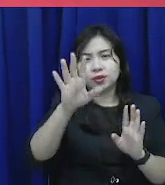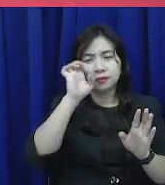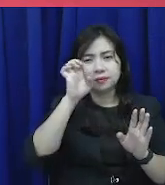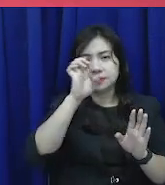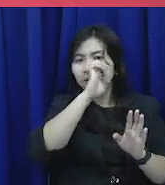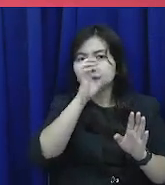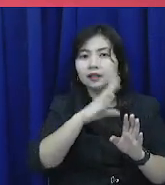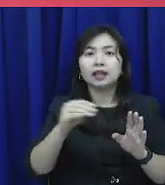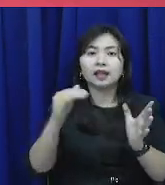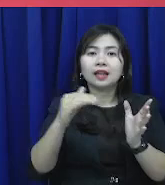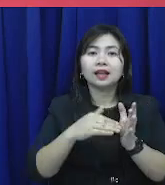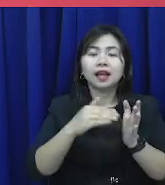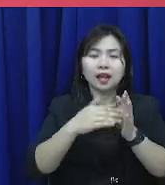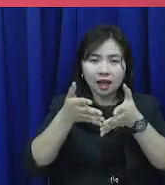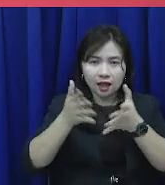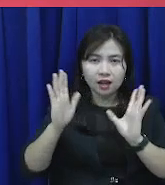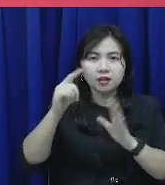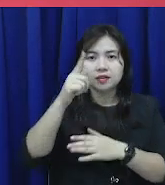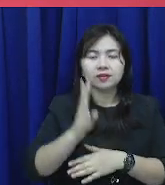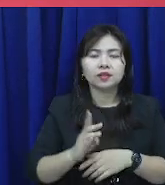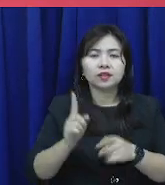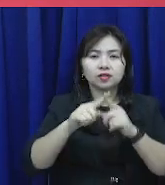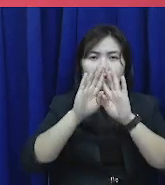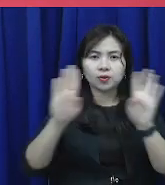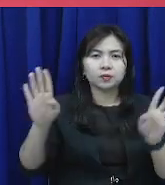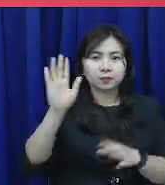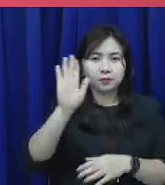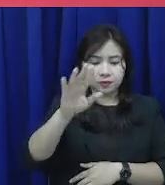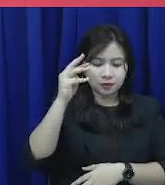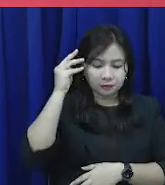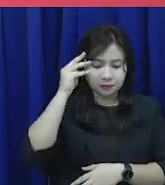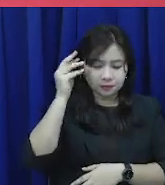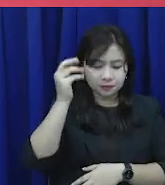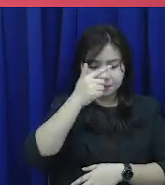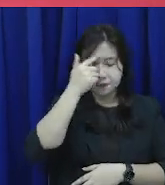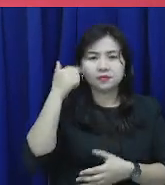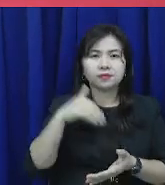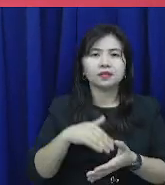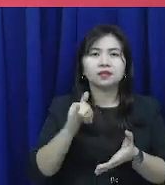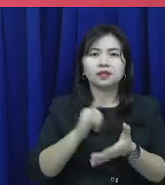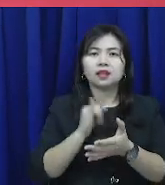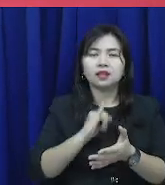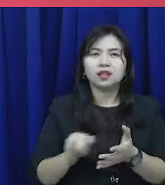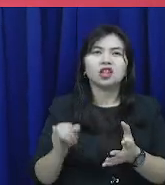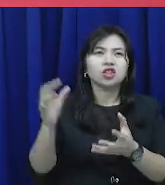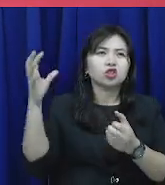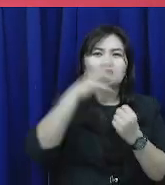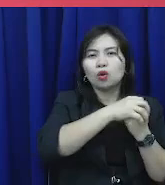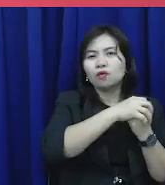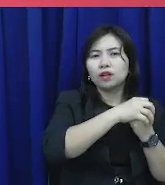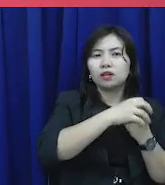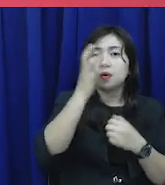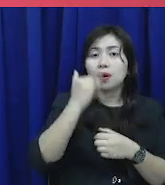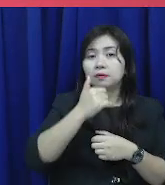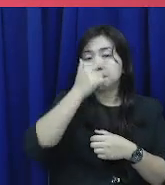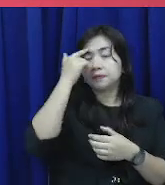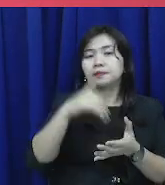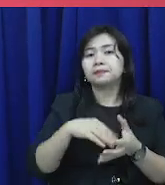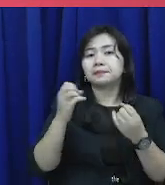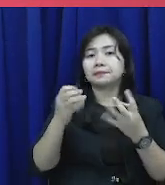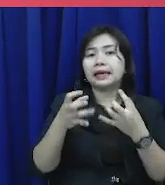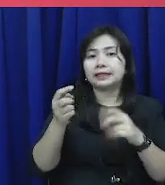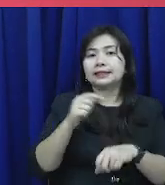pabuksan mo sa Diyos ang isipan mo dahil totally covered na yan Bakit ko sinasabi yan because maraming beses na po tayo